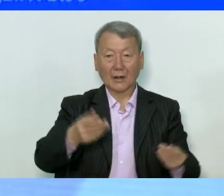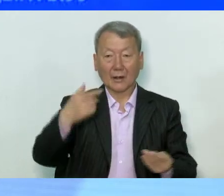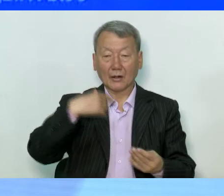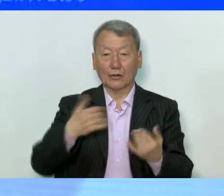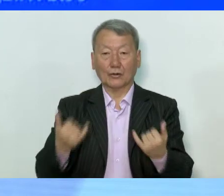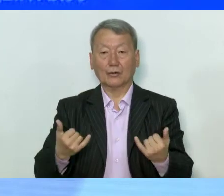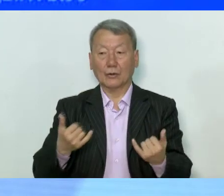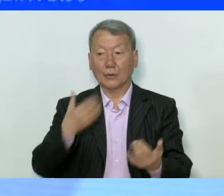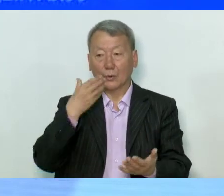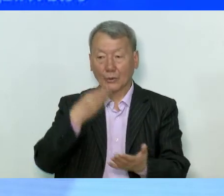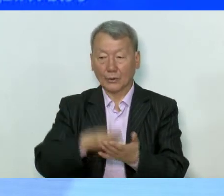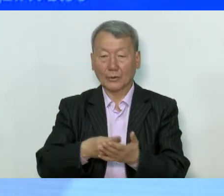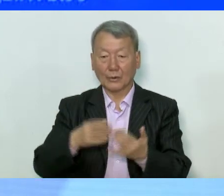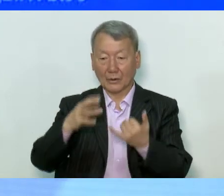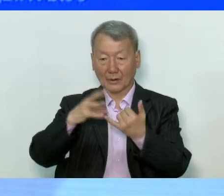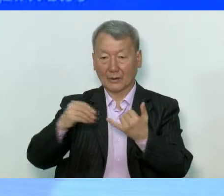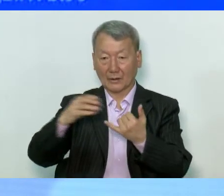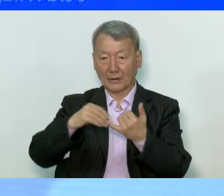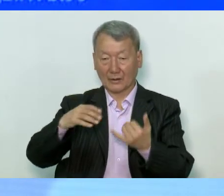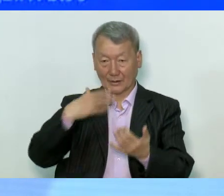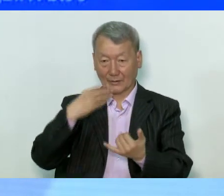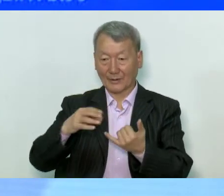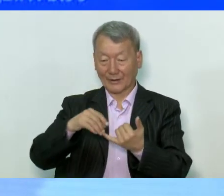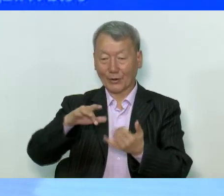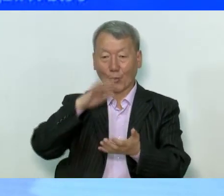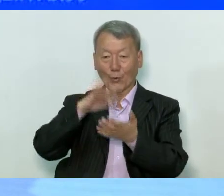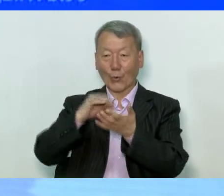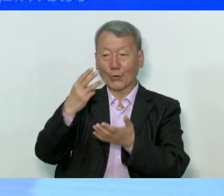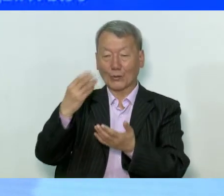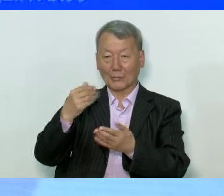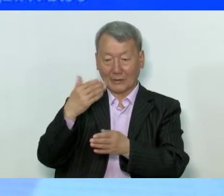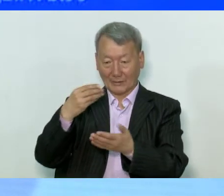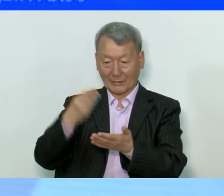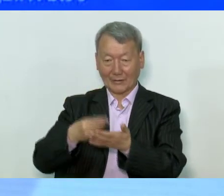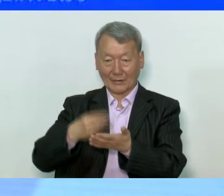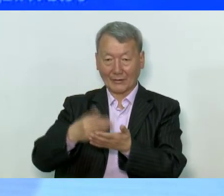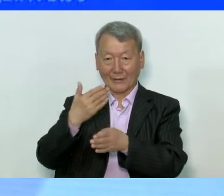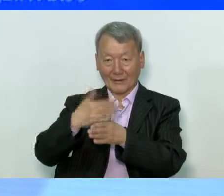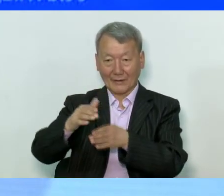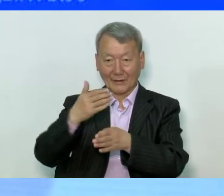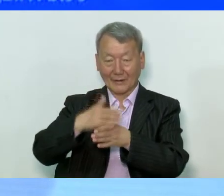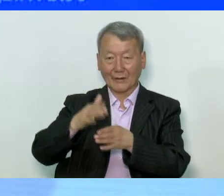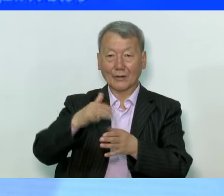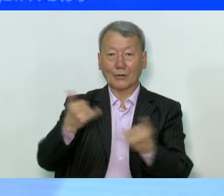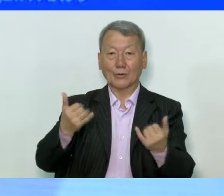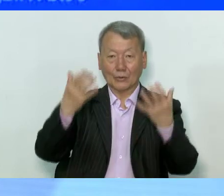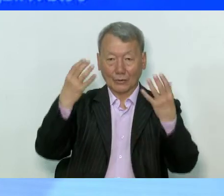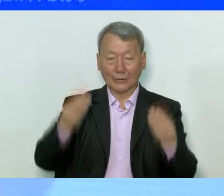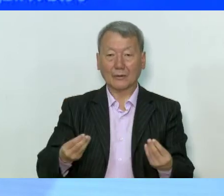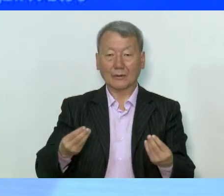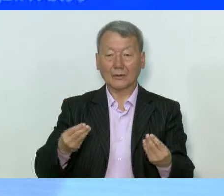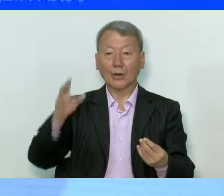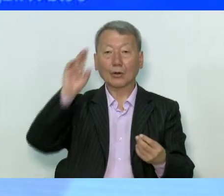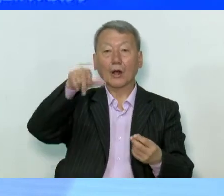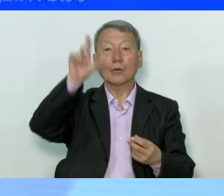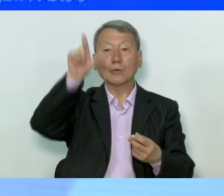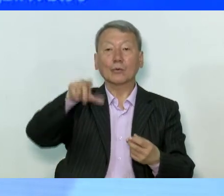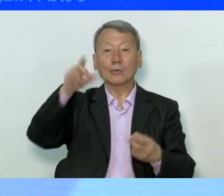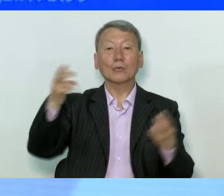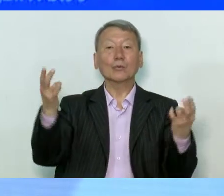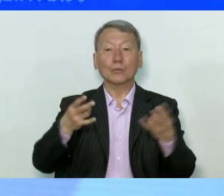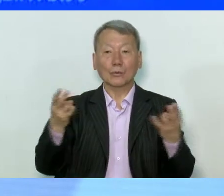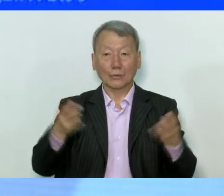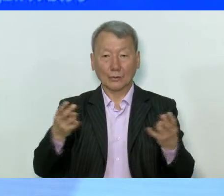биз өзүбүздүн жергиликтүү бюджеттен дагы акча каражатын бөлгөнбүз. Ошолор менен буга чейин ошол муктаж болгон үй